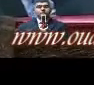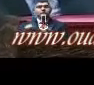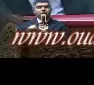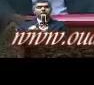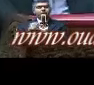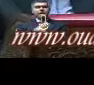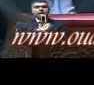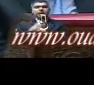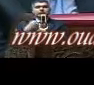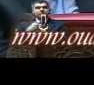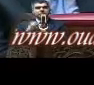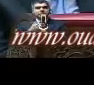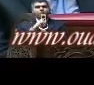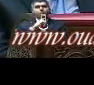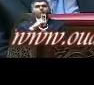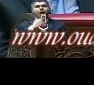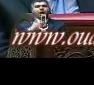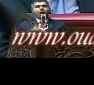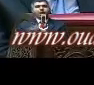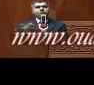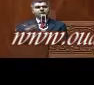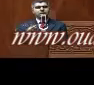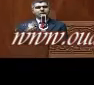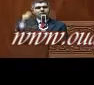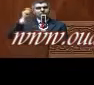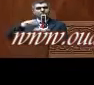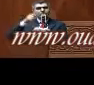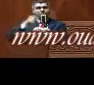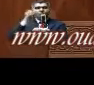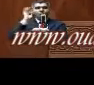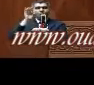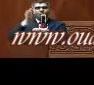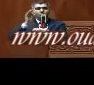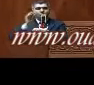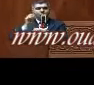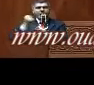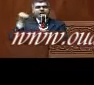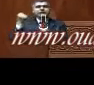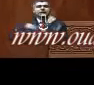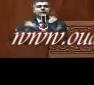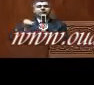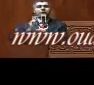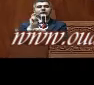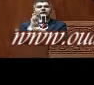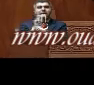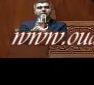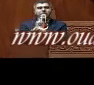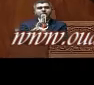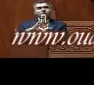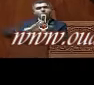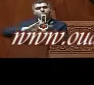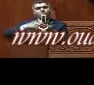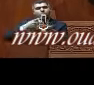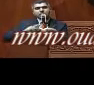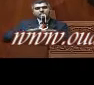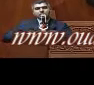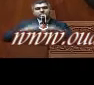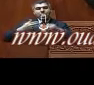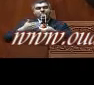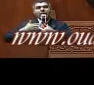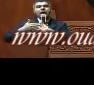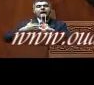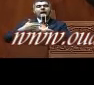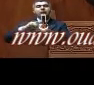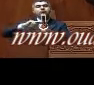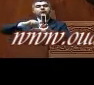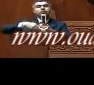الأطباء والمحامين والحرفيين وغير وسائق السيارات الأجرة إلى آخره، وسيتم عرضه على مسطرة المصادقة